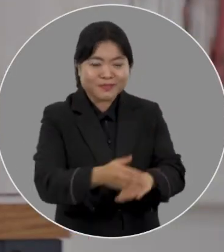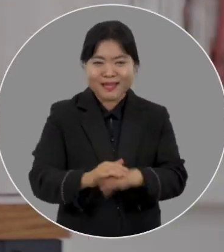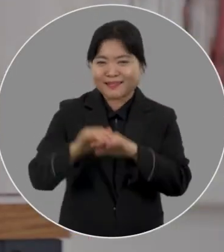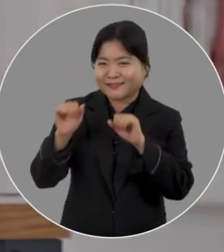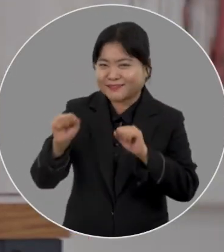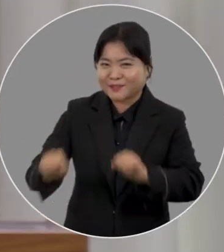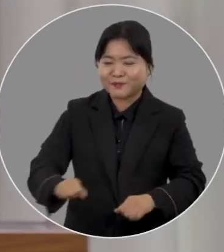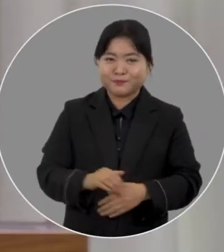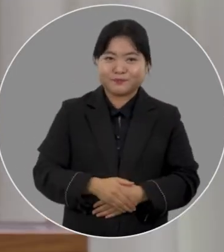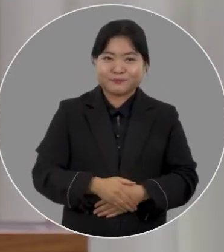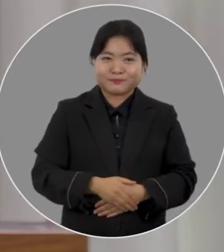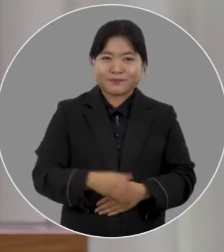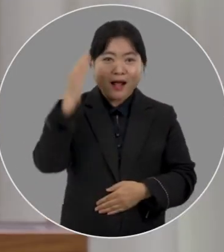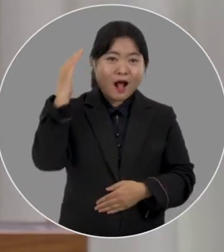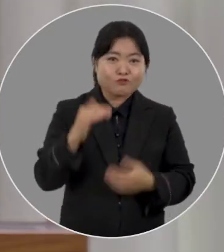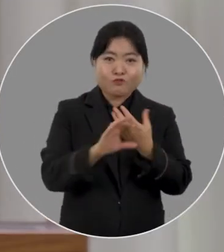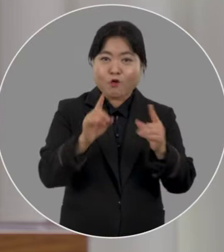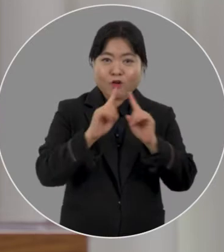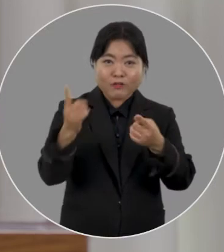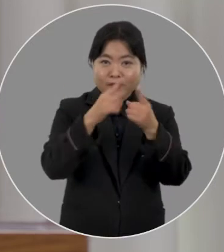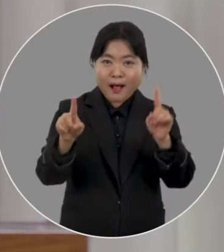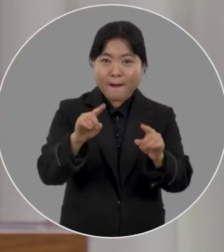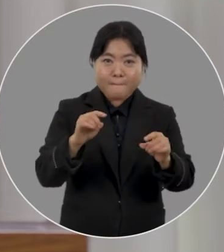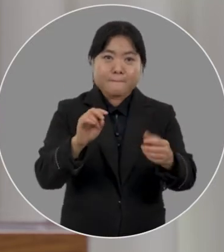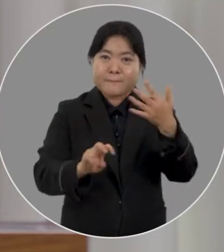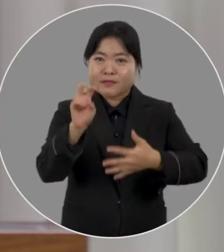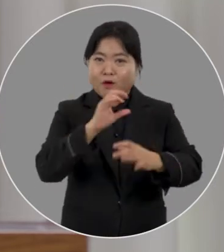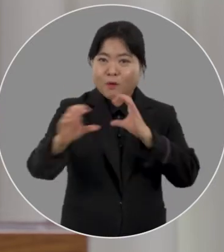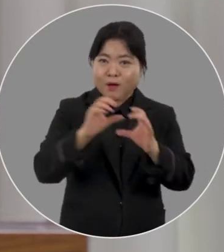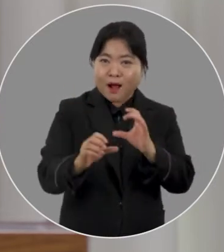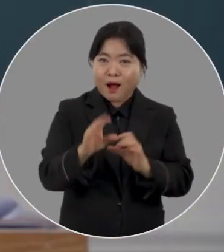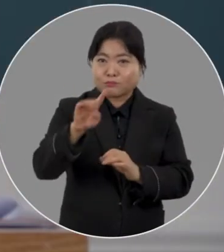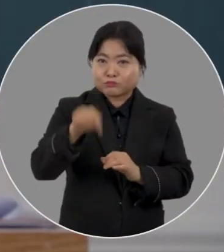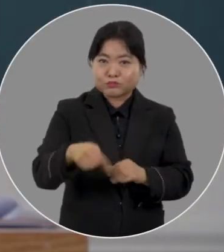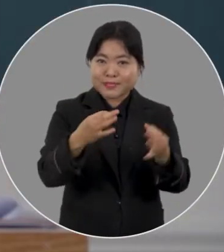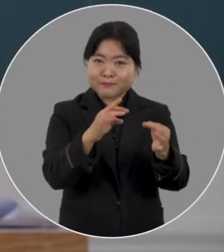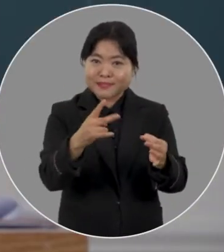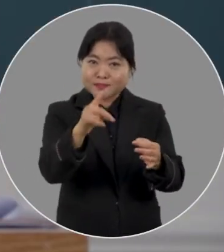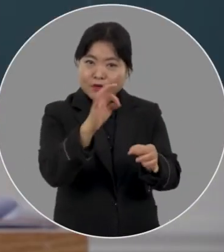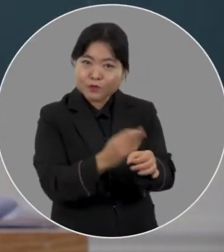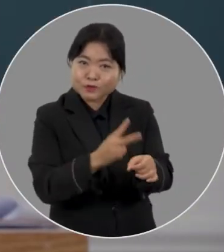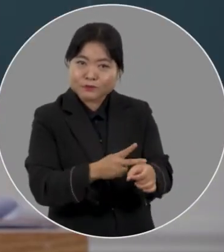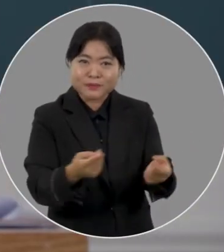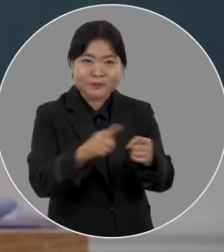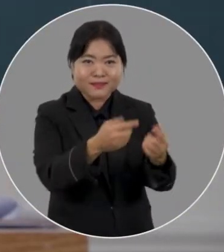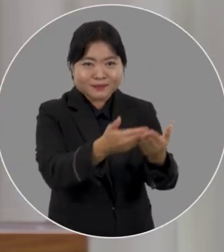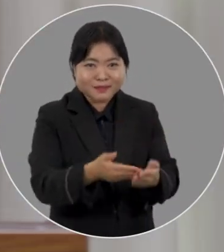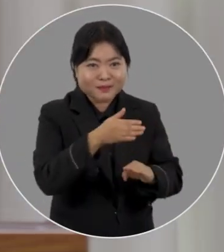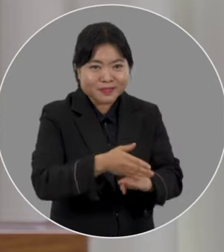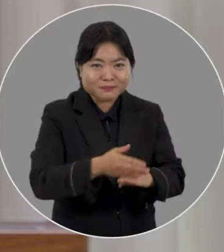안녕하세요. 자, 한국외국어대학교 미디어 커뮤니케이션 학부 김민정 교수님 함께하셨습니다. 고맙습니다.